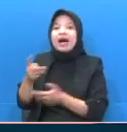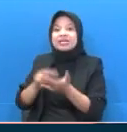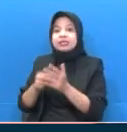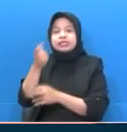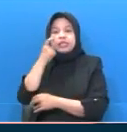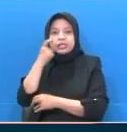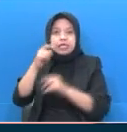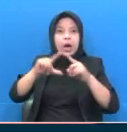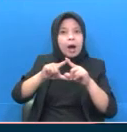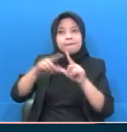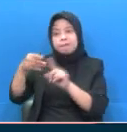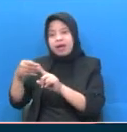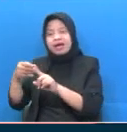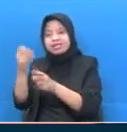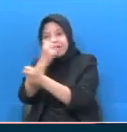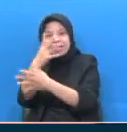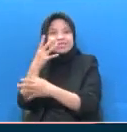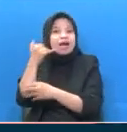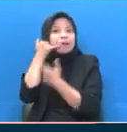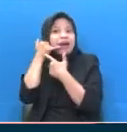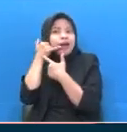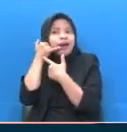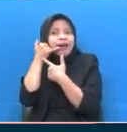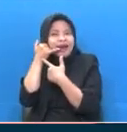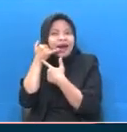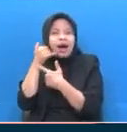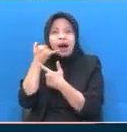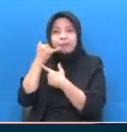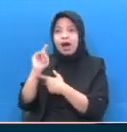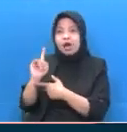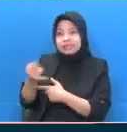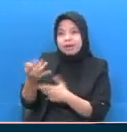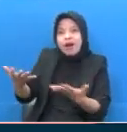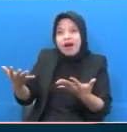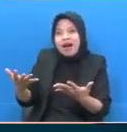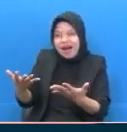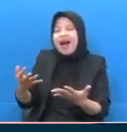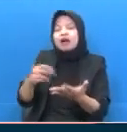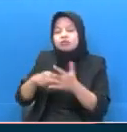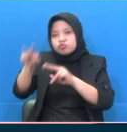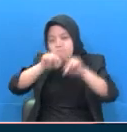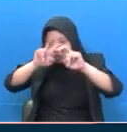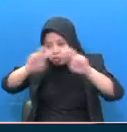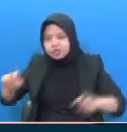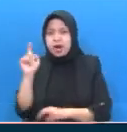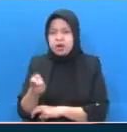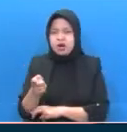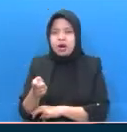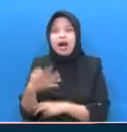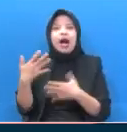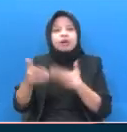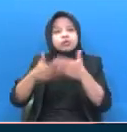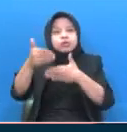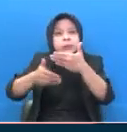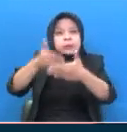A atau B, faktanya ada di telepon genggam Yosua. Tapi kan itu masih kemudian ditelusuri begitu. Nah, sambil kemudian